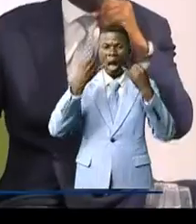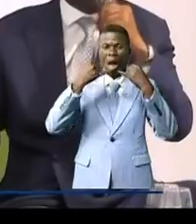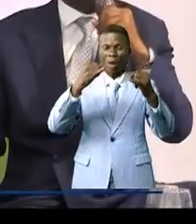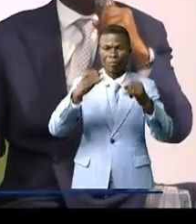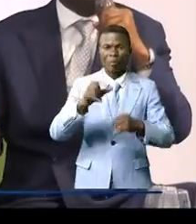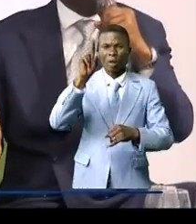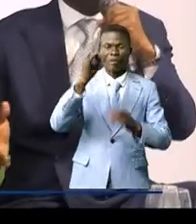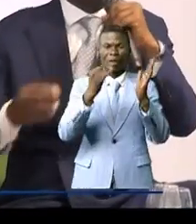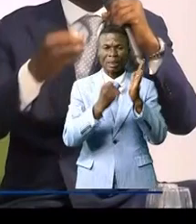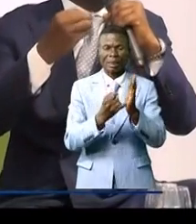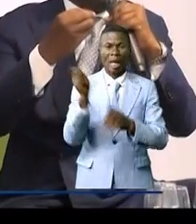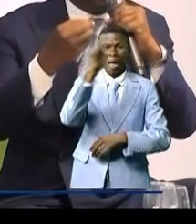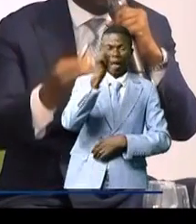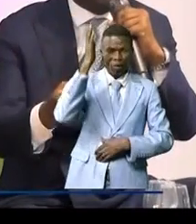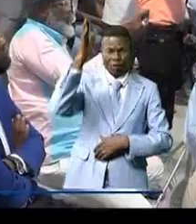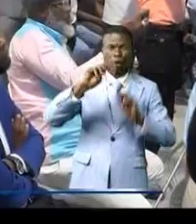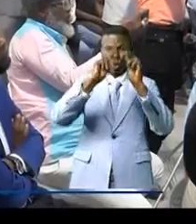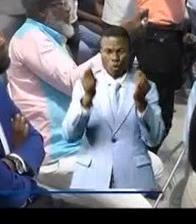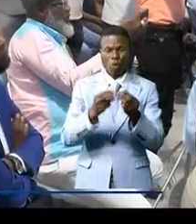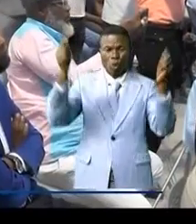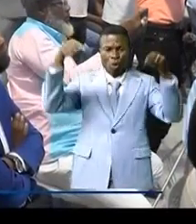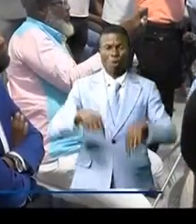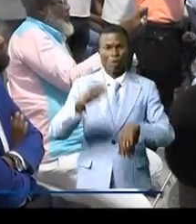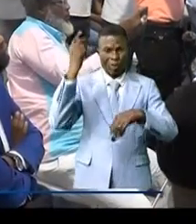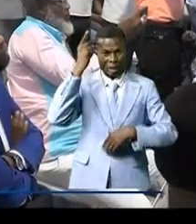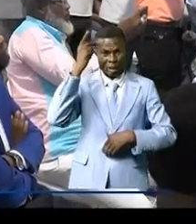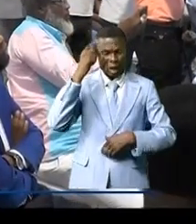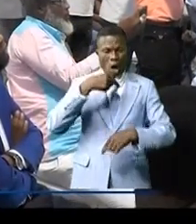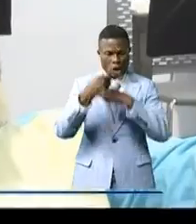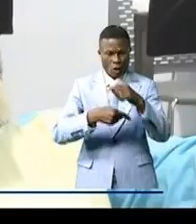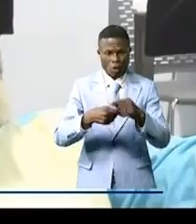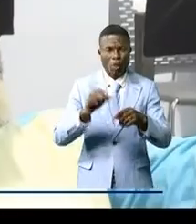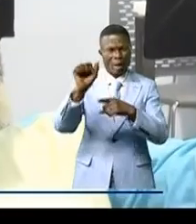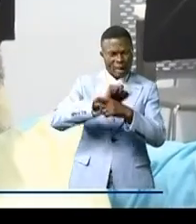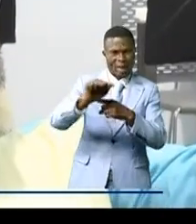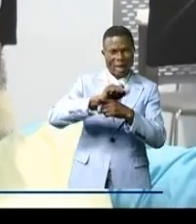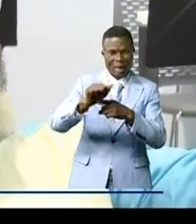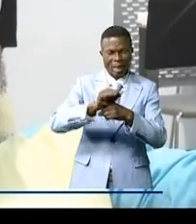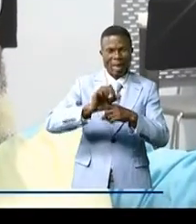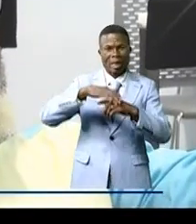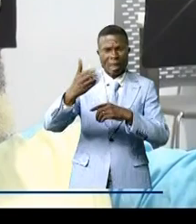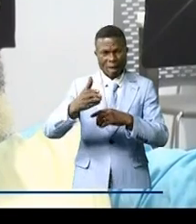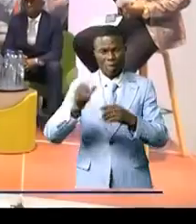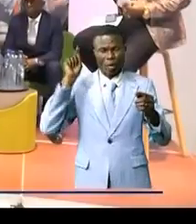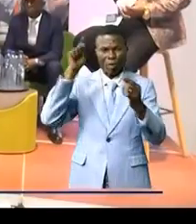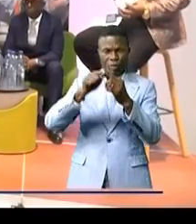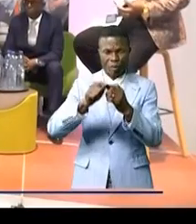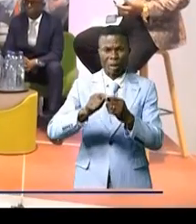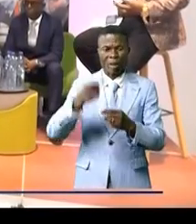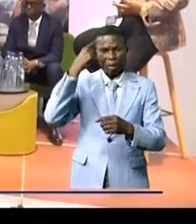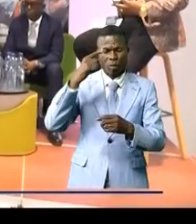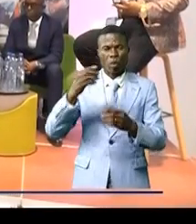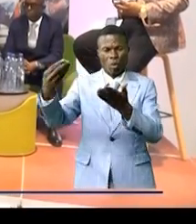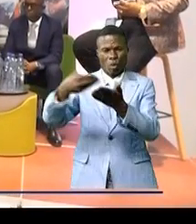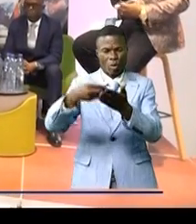le 26 avril prochain, toute la troupe sera à Kinshasa pour le début de répétition et ensuite direction le Cap-Vert pour